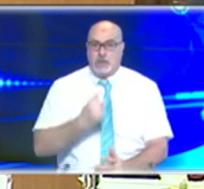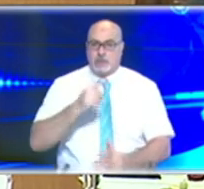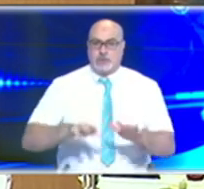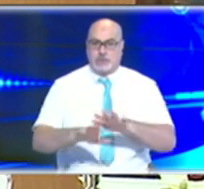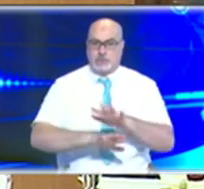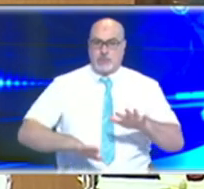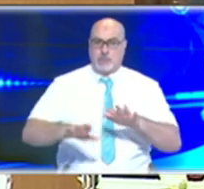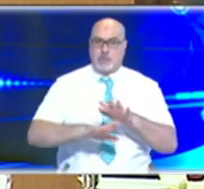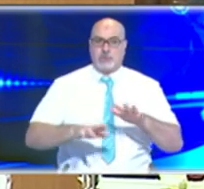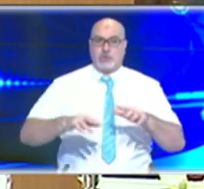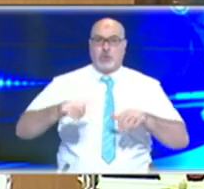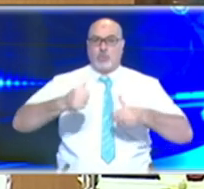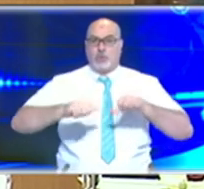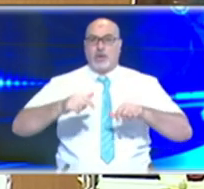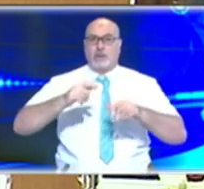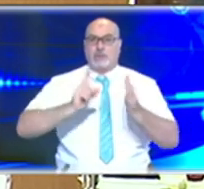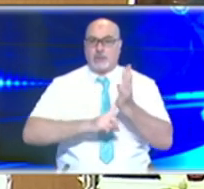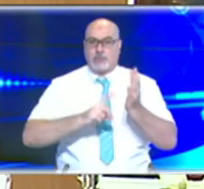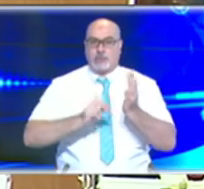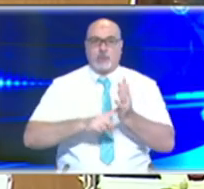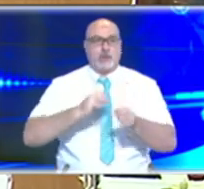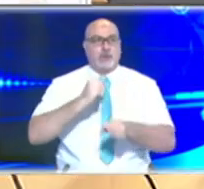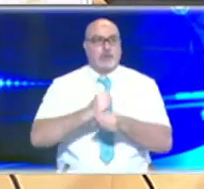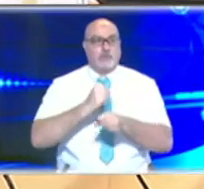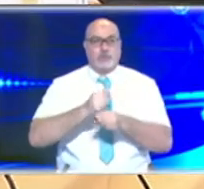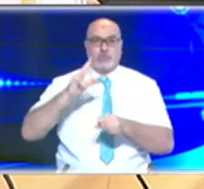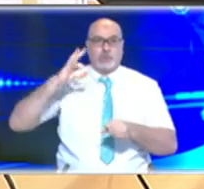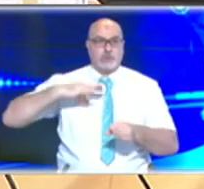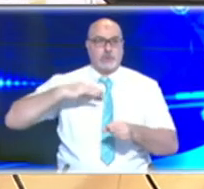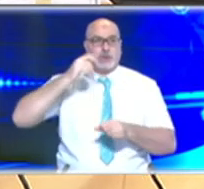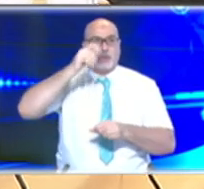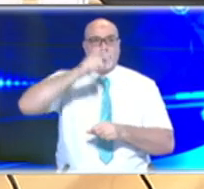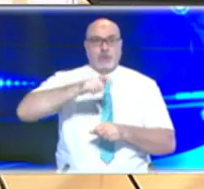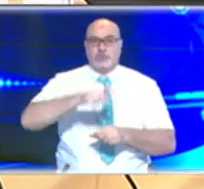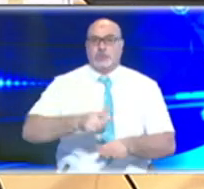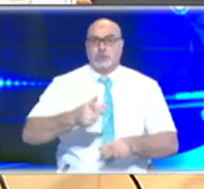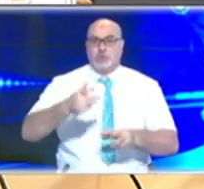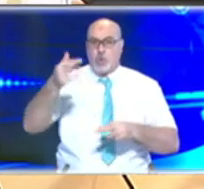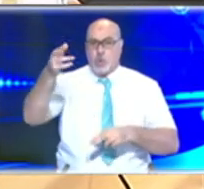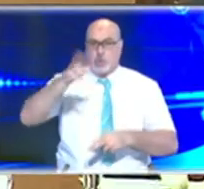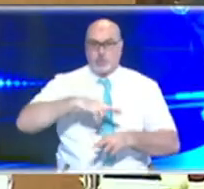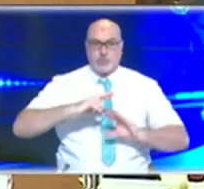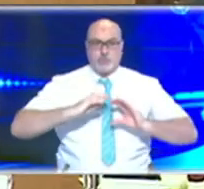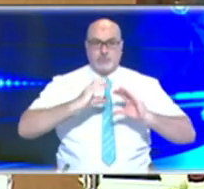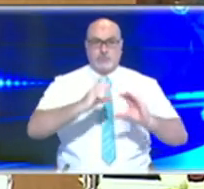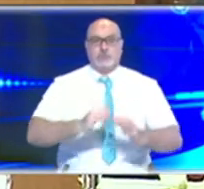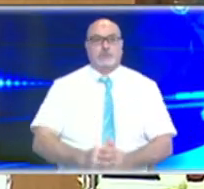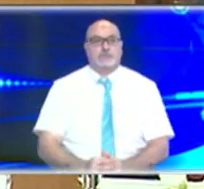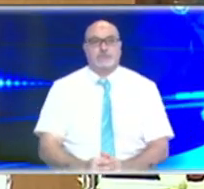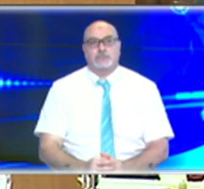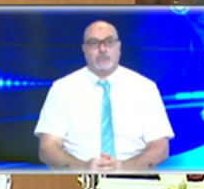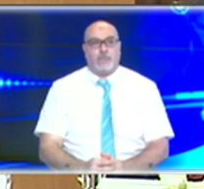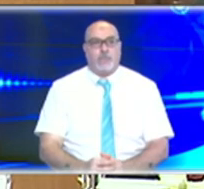عصرية، دولة قانون تعمل لخدمة المواطن وتسترجع ثقته وتتميز